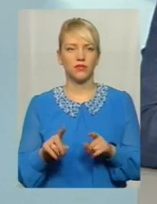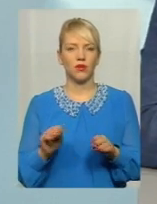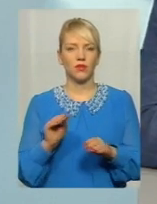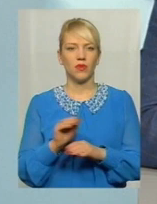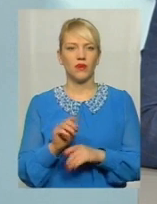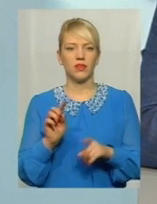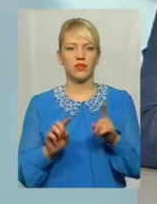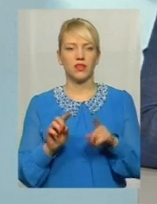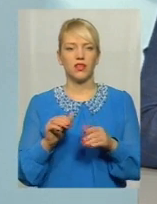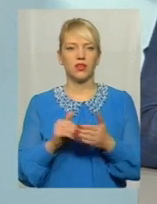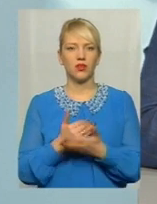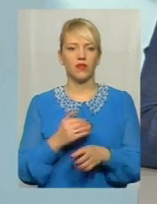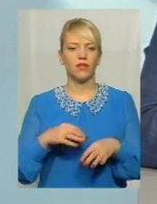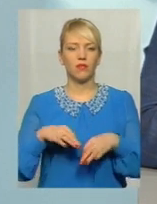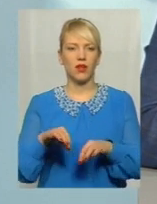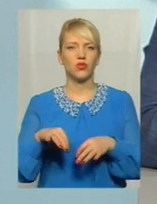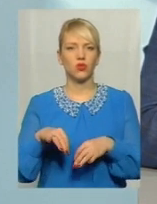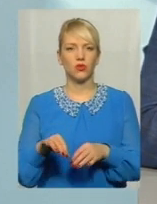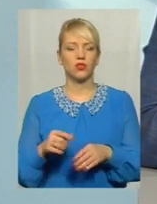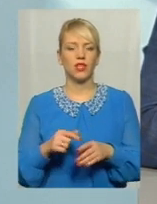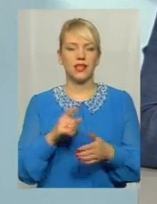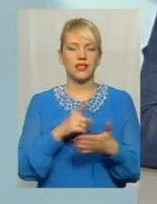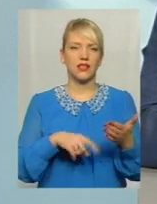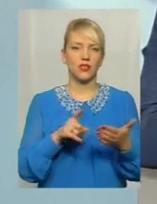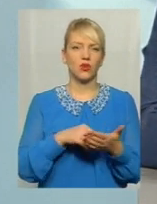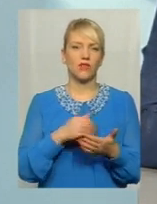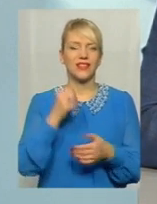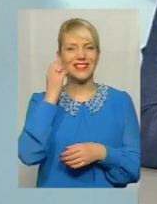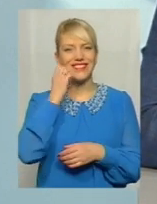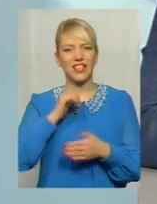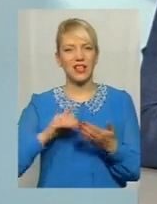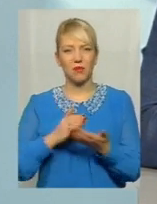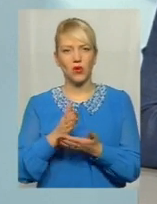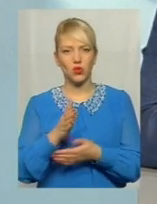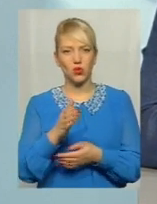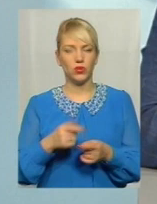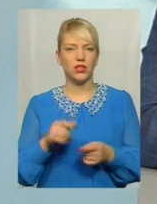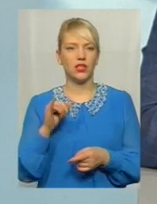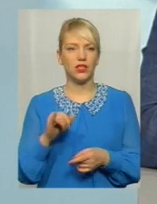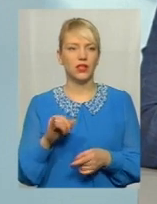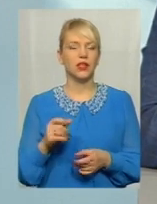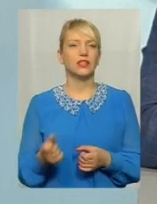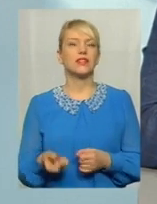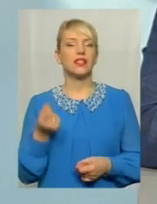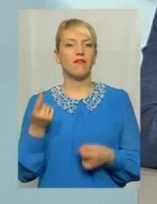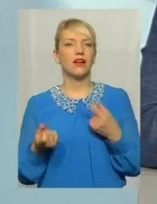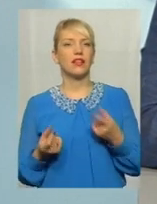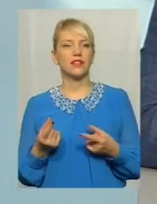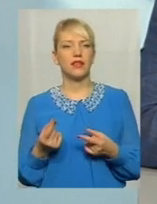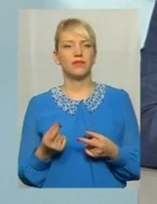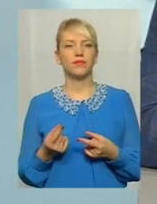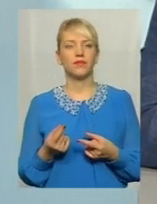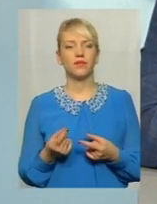додавались деякі нові маршрути, скасовані старі маршрути, з'явилися, тобто